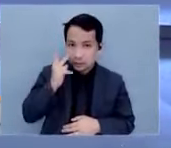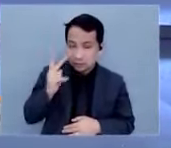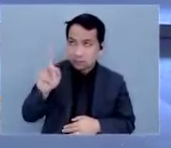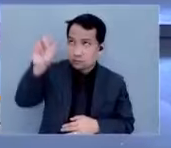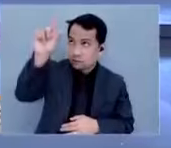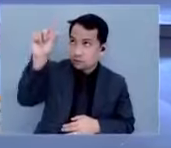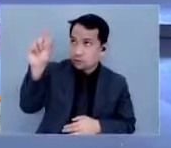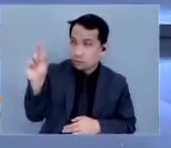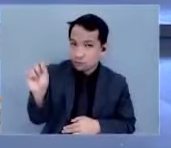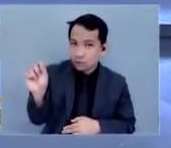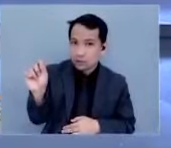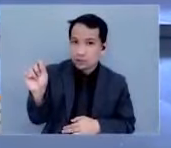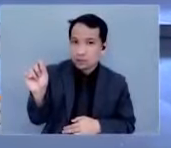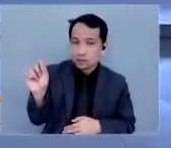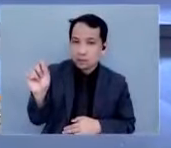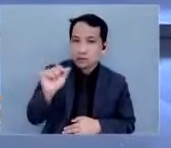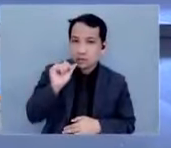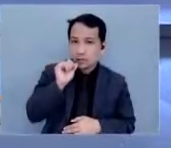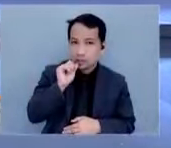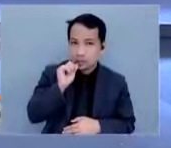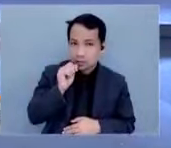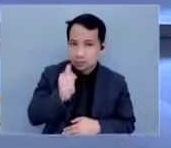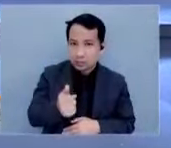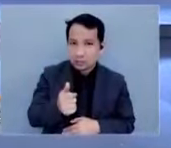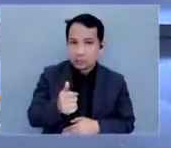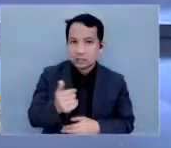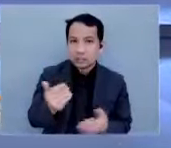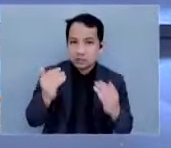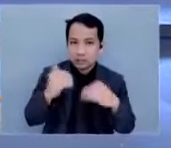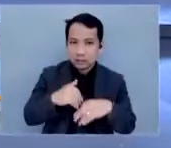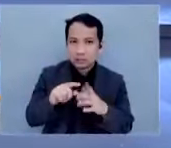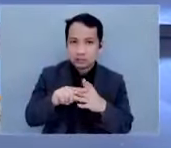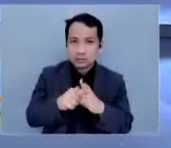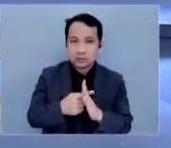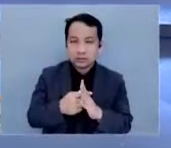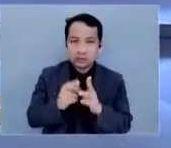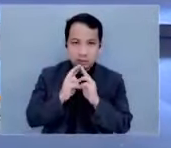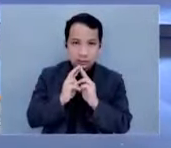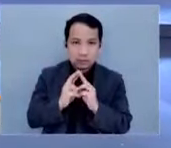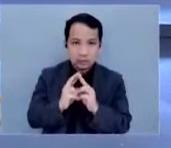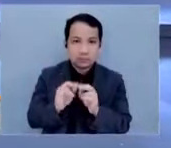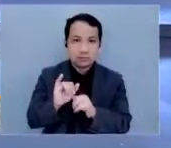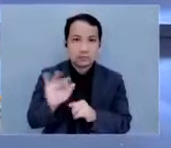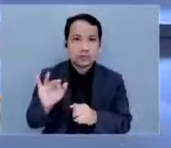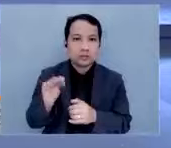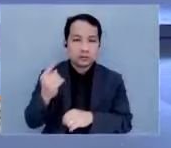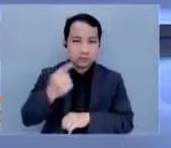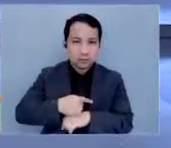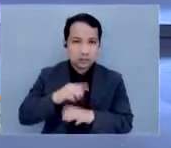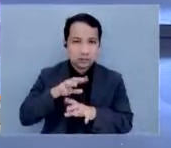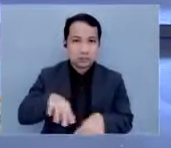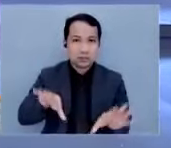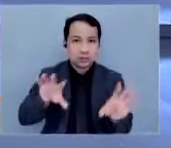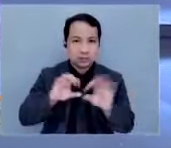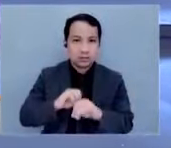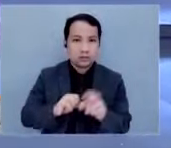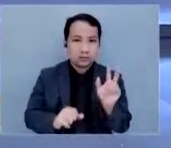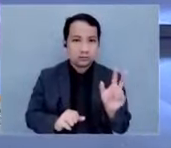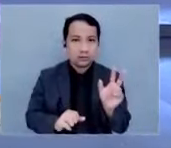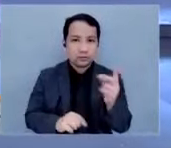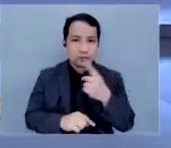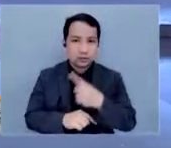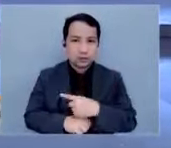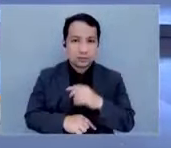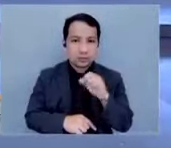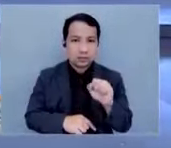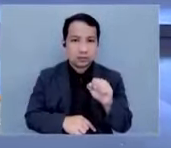yan, kinabukasan, simula na ng Ramadan. Kung hindi naman, kailangang tapusin ang 30th day ng Shaban bago